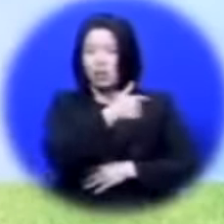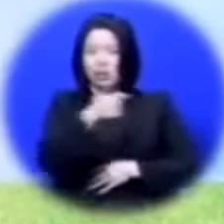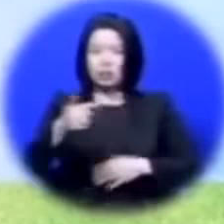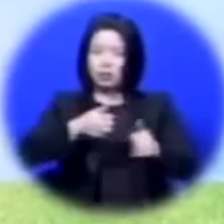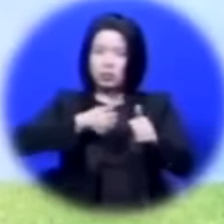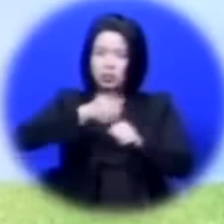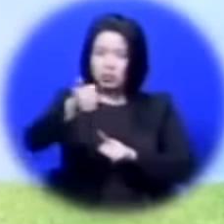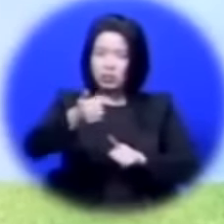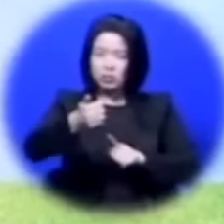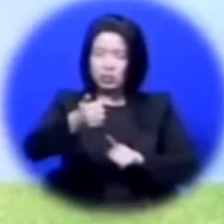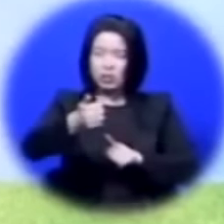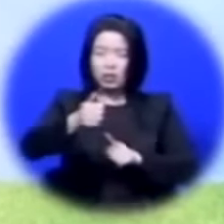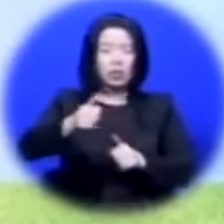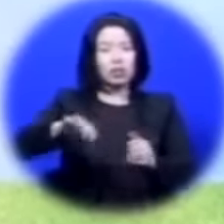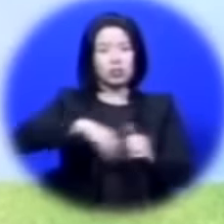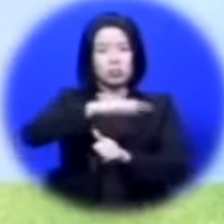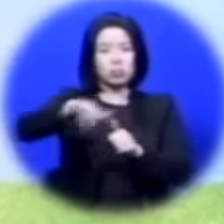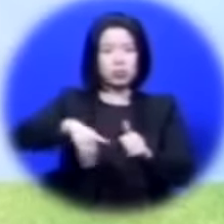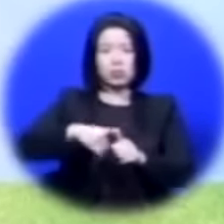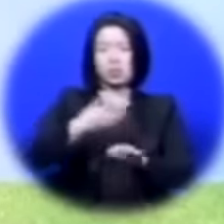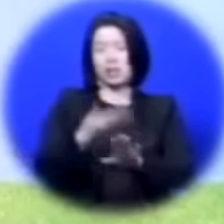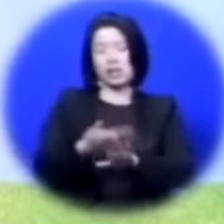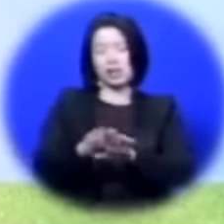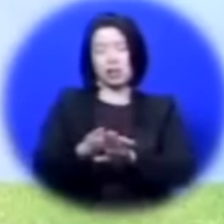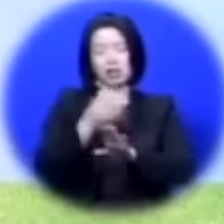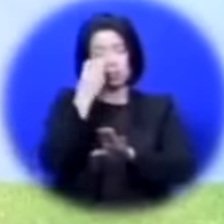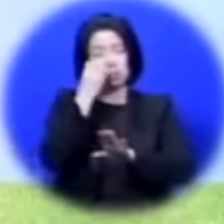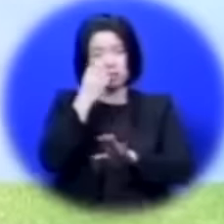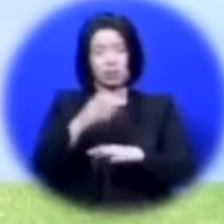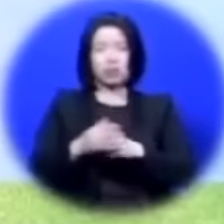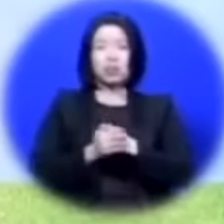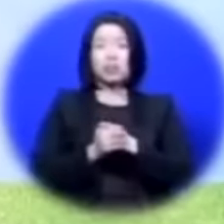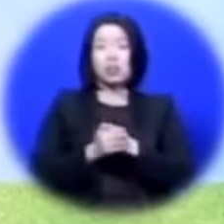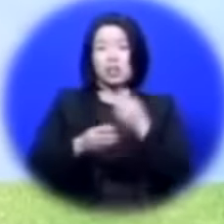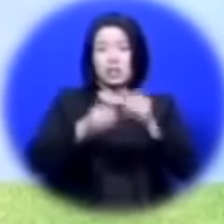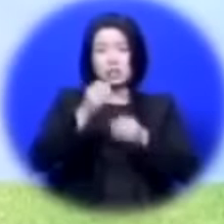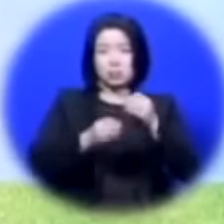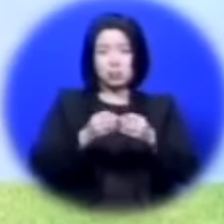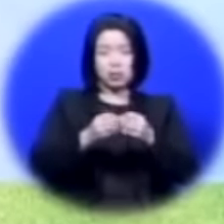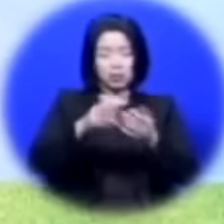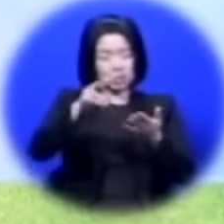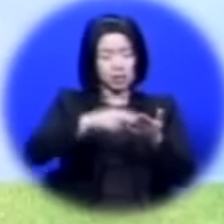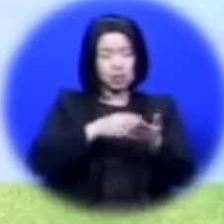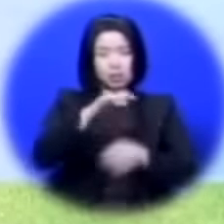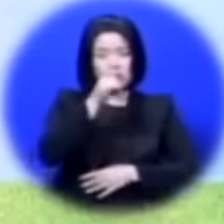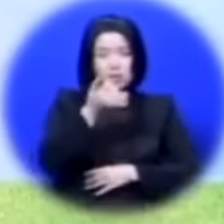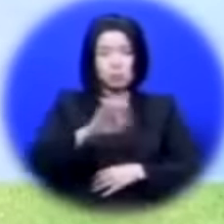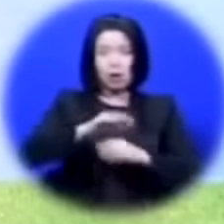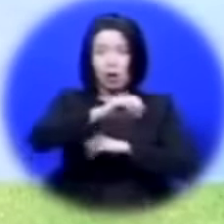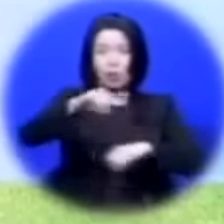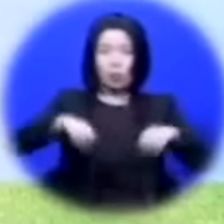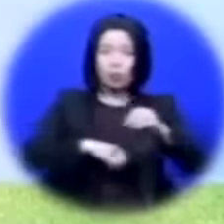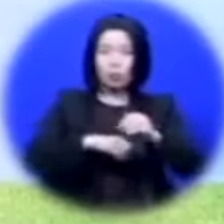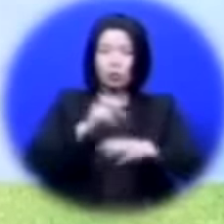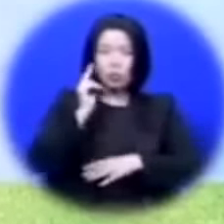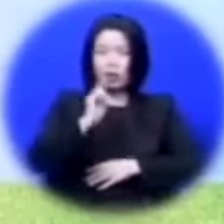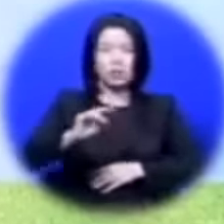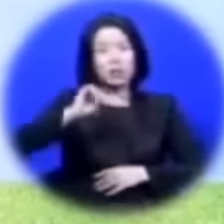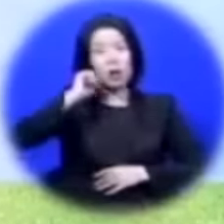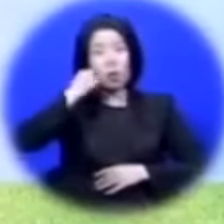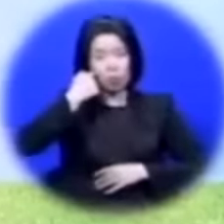전혀 아닙니다 우리가 오늘 시편을 읽어 봤지만 오히려 굉장한